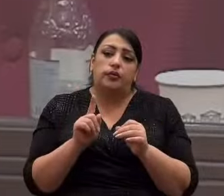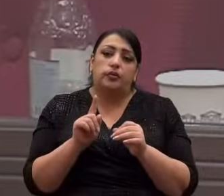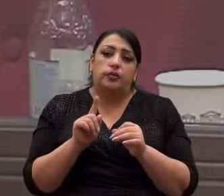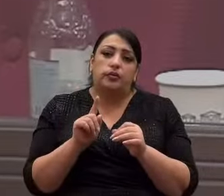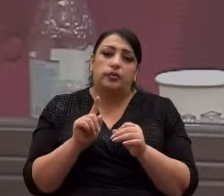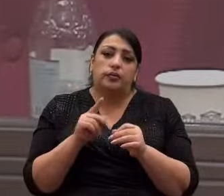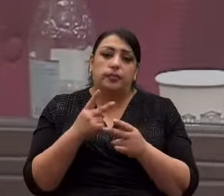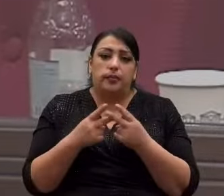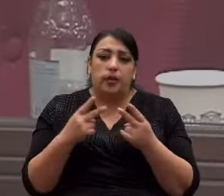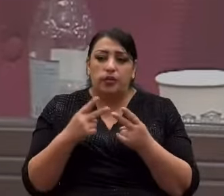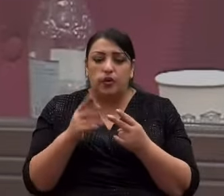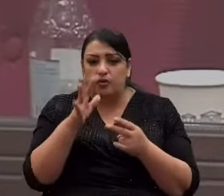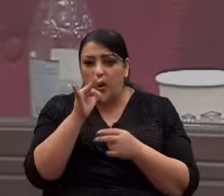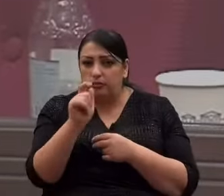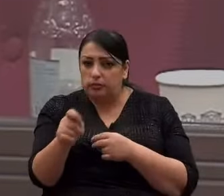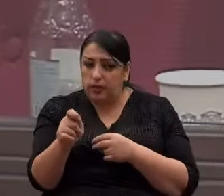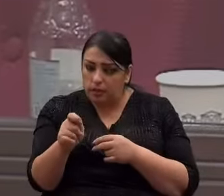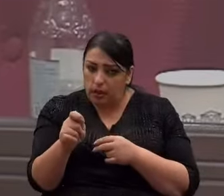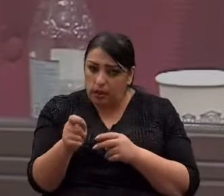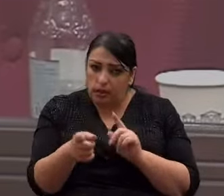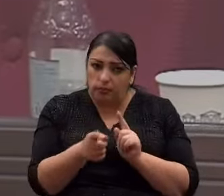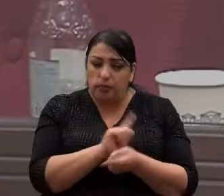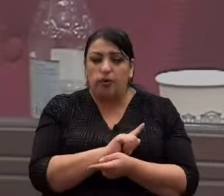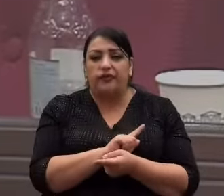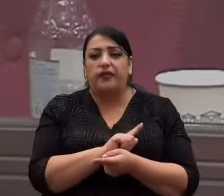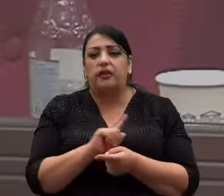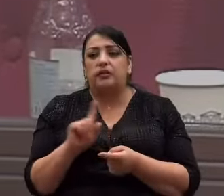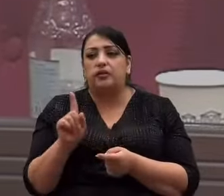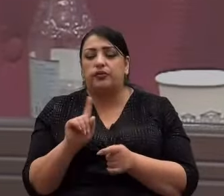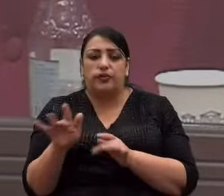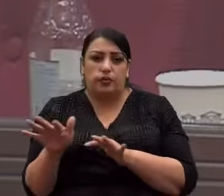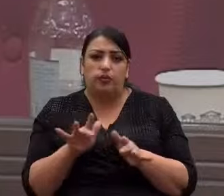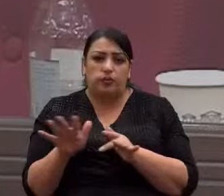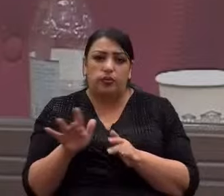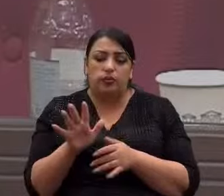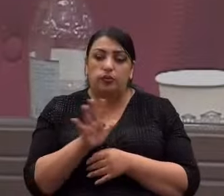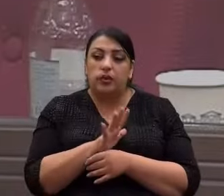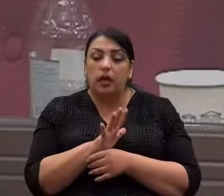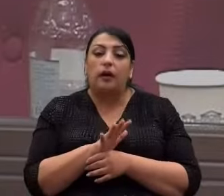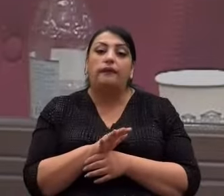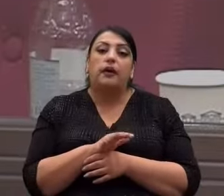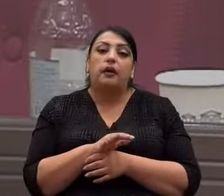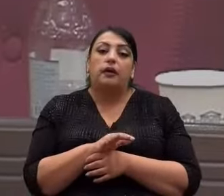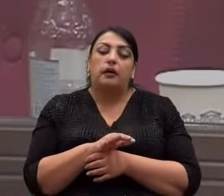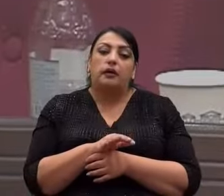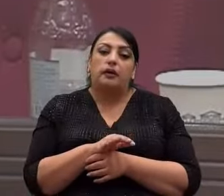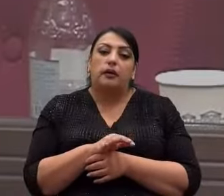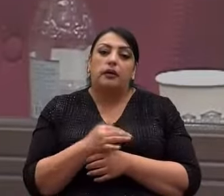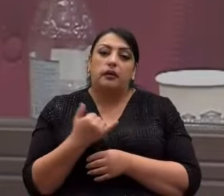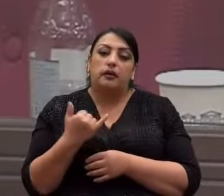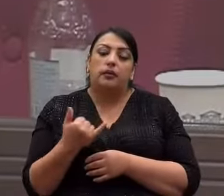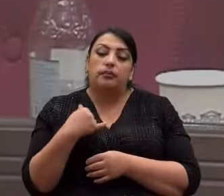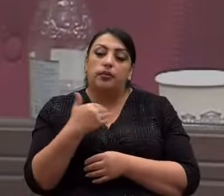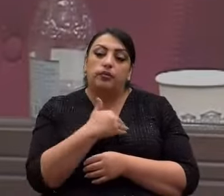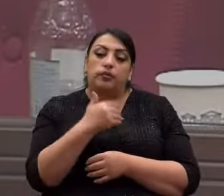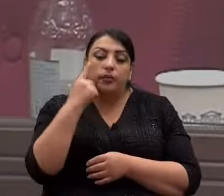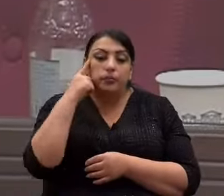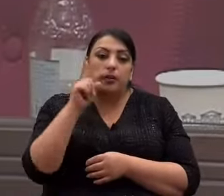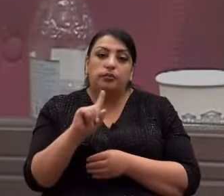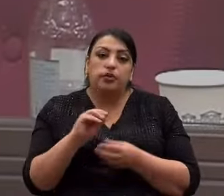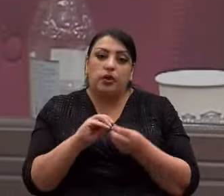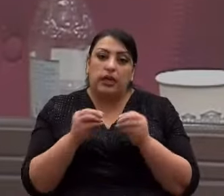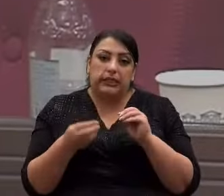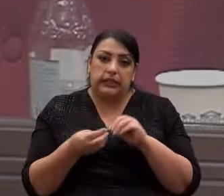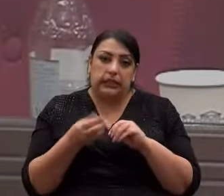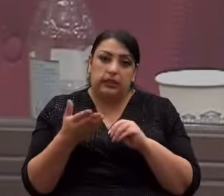մասով վերավորակումներ եղան, ու այս մասով որն է խնդիրը, այսինքն